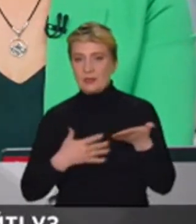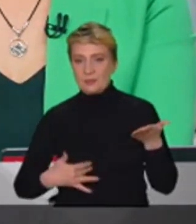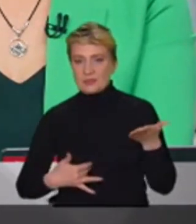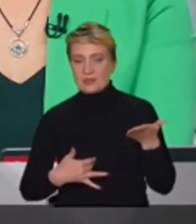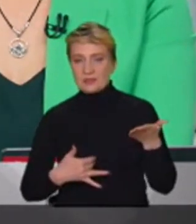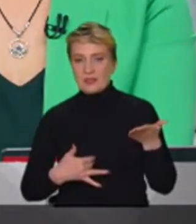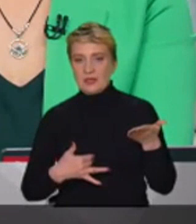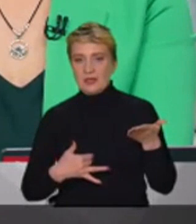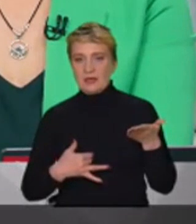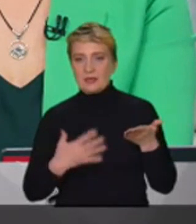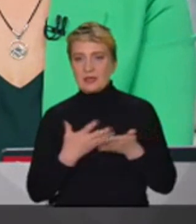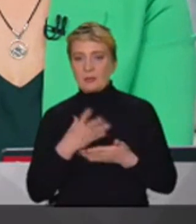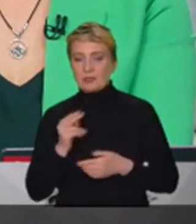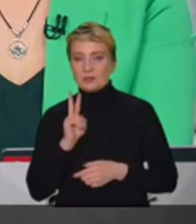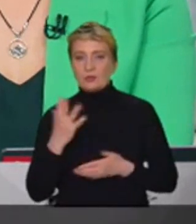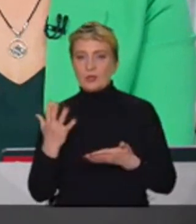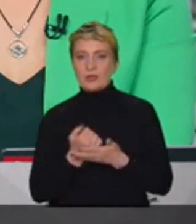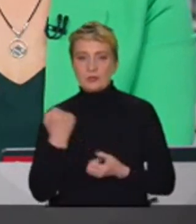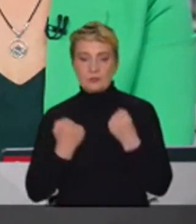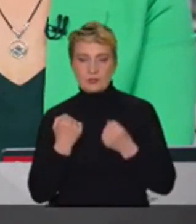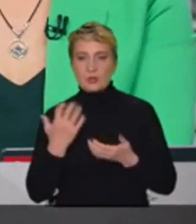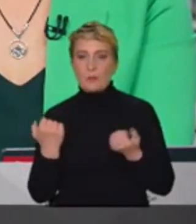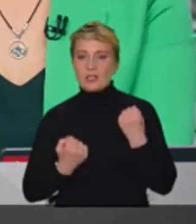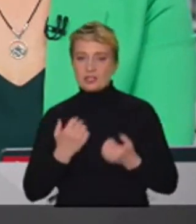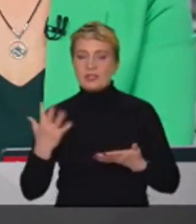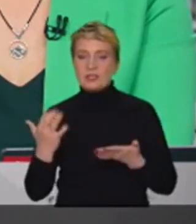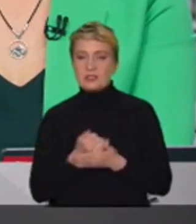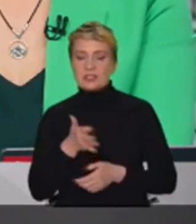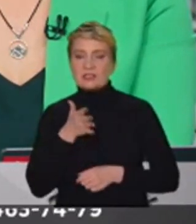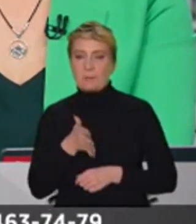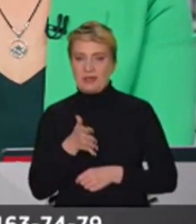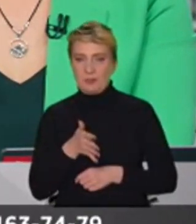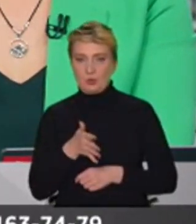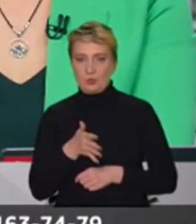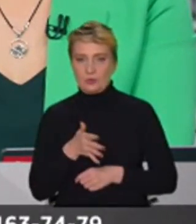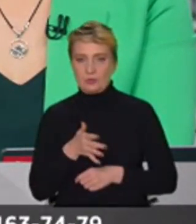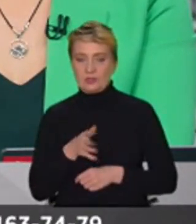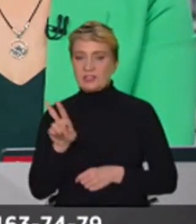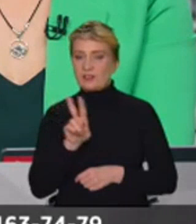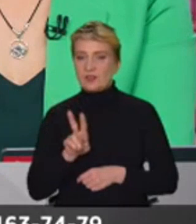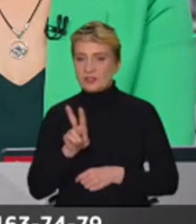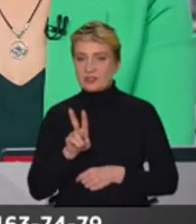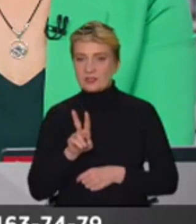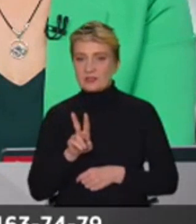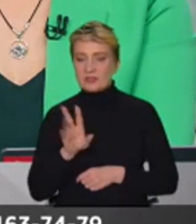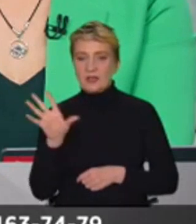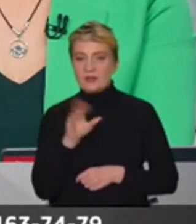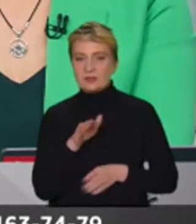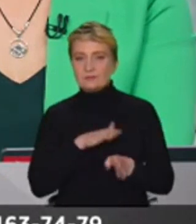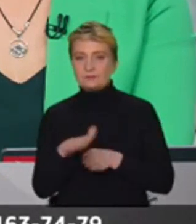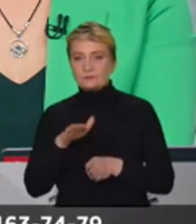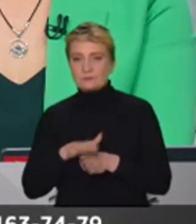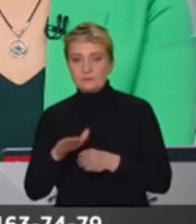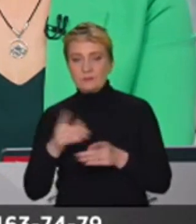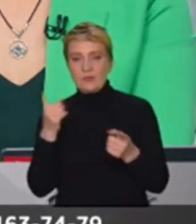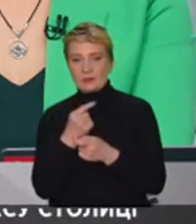найдет машину. Машина нашлась за 5 минут, и через буквально пару часов вся моя личка была заполнена сообщениями, что «а